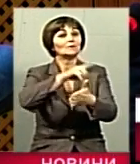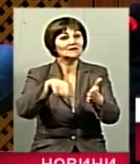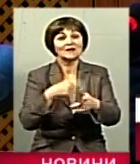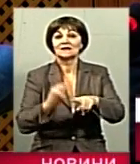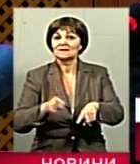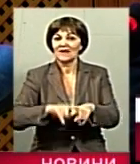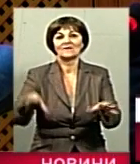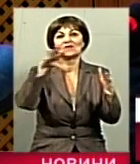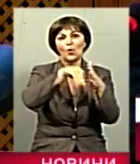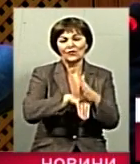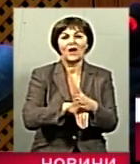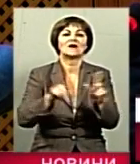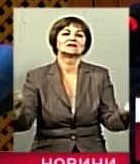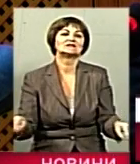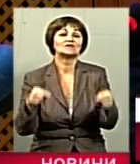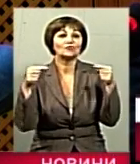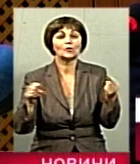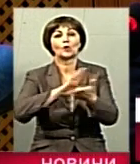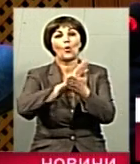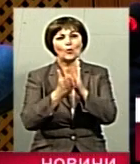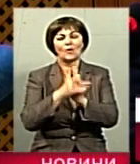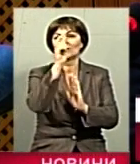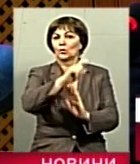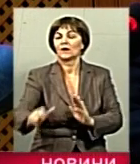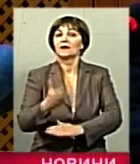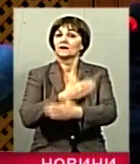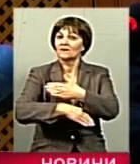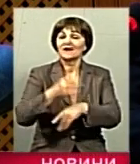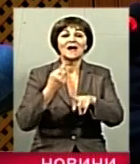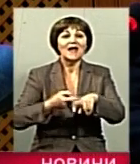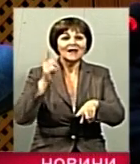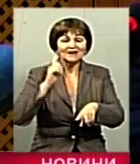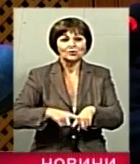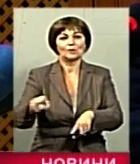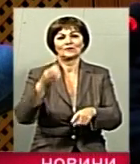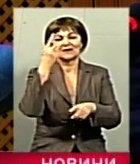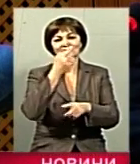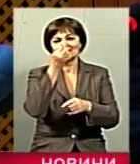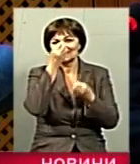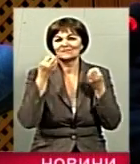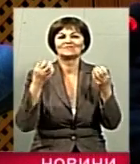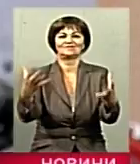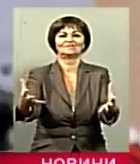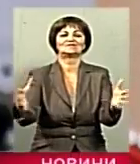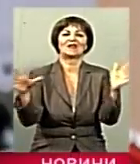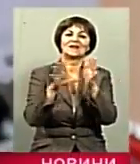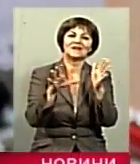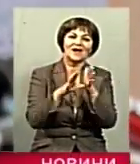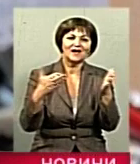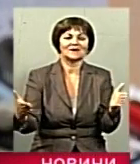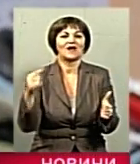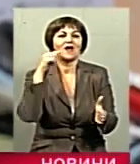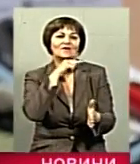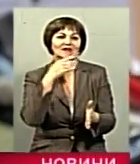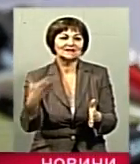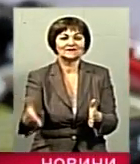врахування створення умов для людей з особливими потребами, це питання пов'язані з зеленим містом, з екологією, з енергоефективністю, це